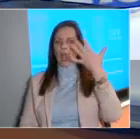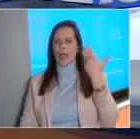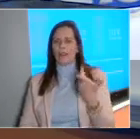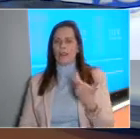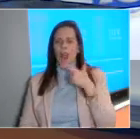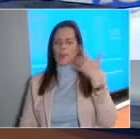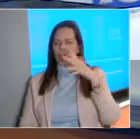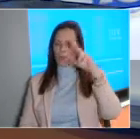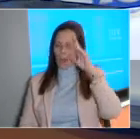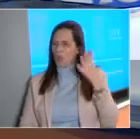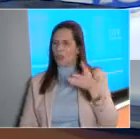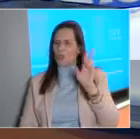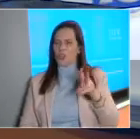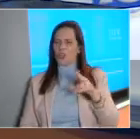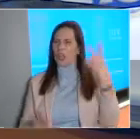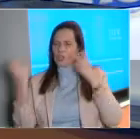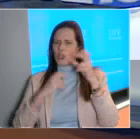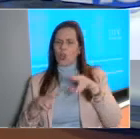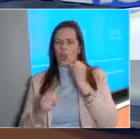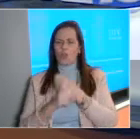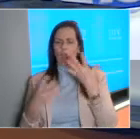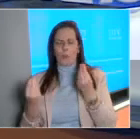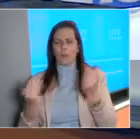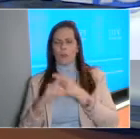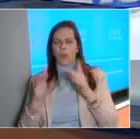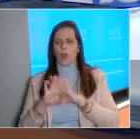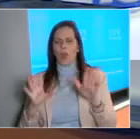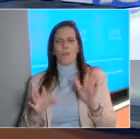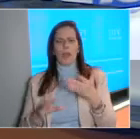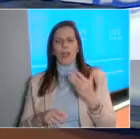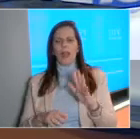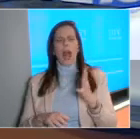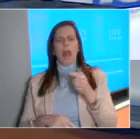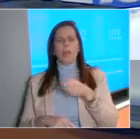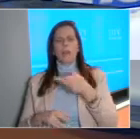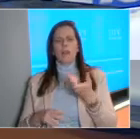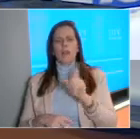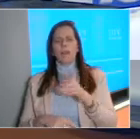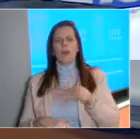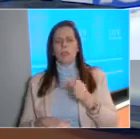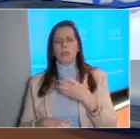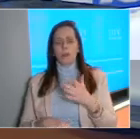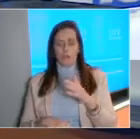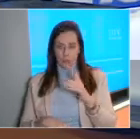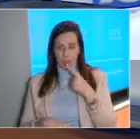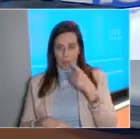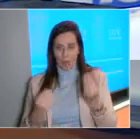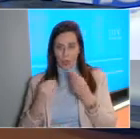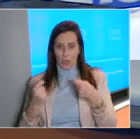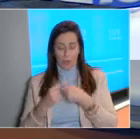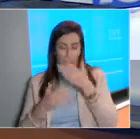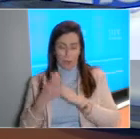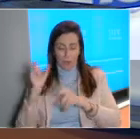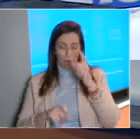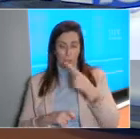הפנסיה מובטחת, יש לה רזומה, היא יכולה לעשות אלף דברים אחרים חוץ מלהיות בכנסת. אז בוא נגיד לך למה משהו. למה גילה גמליאל בלי עמוד שדרה? בוא נתקדם רגע, אני אגיד לך משהו לגבי חלק